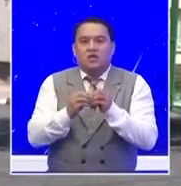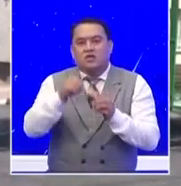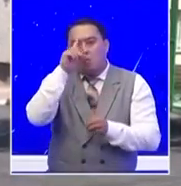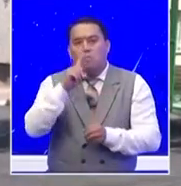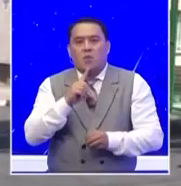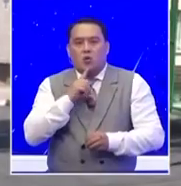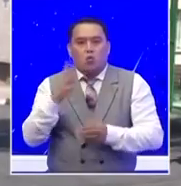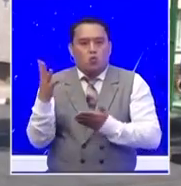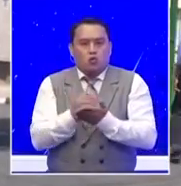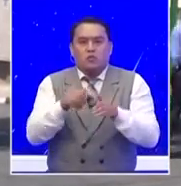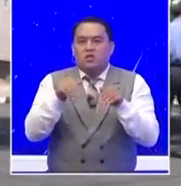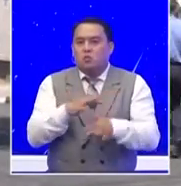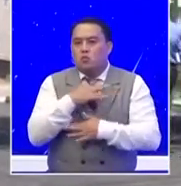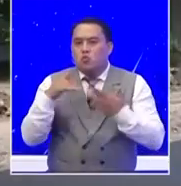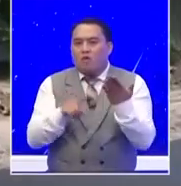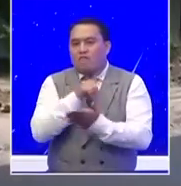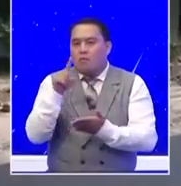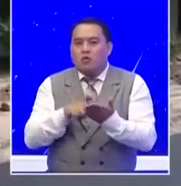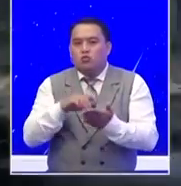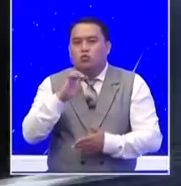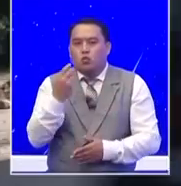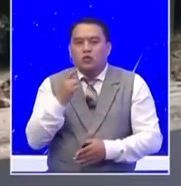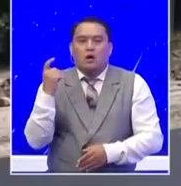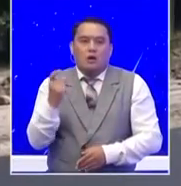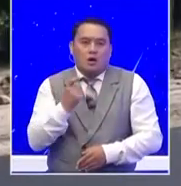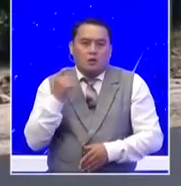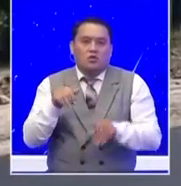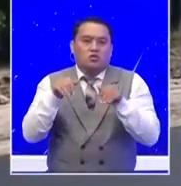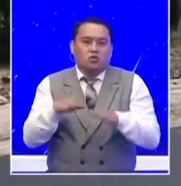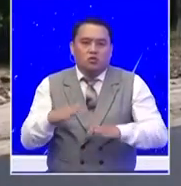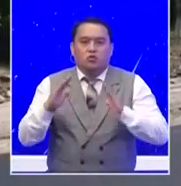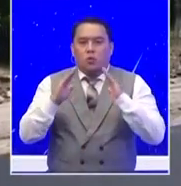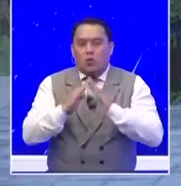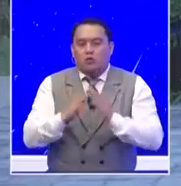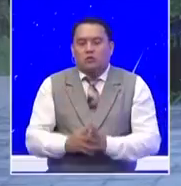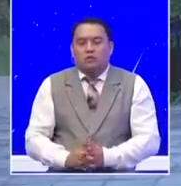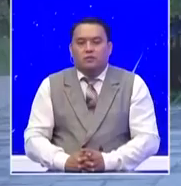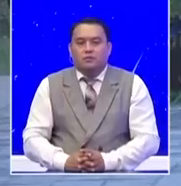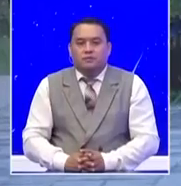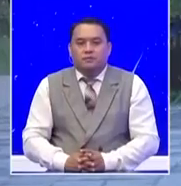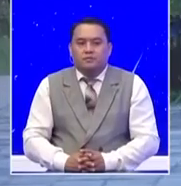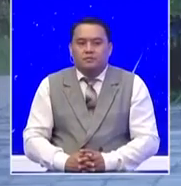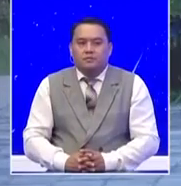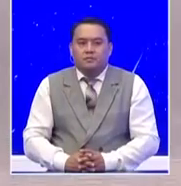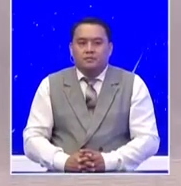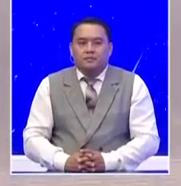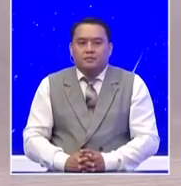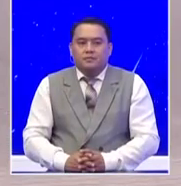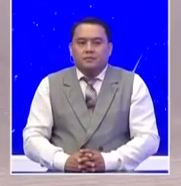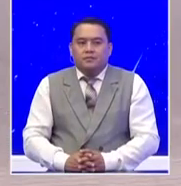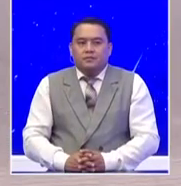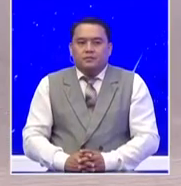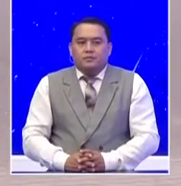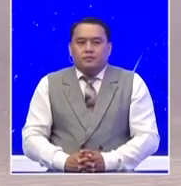10 месяцев, успел решить много вопросов социально-экономического характера и жилищно-коммунального сектора.